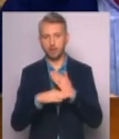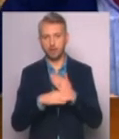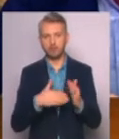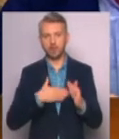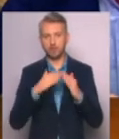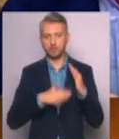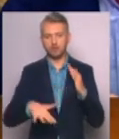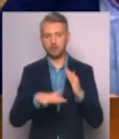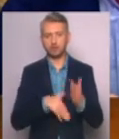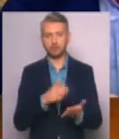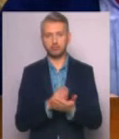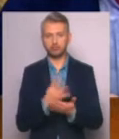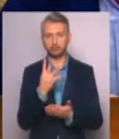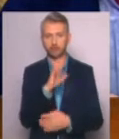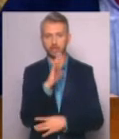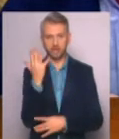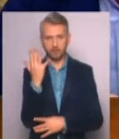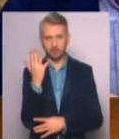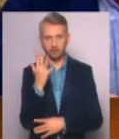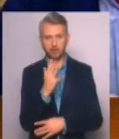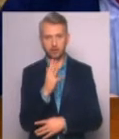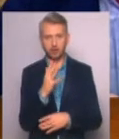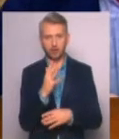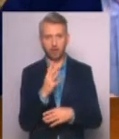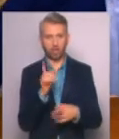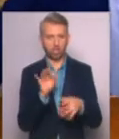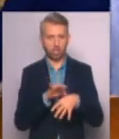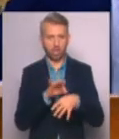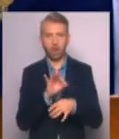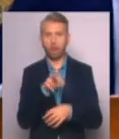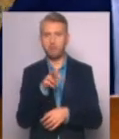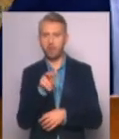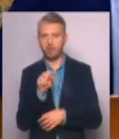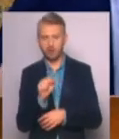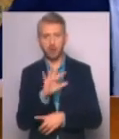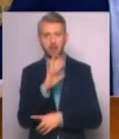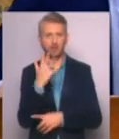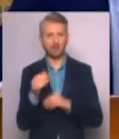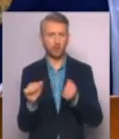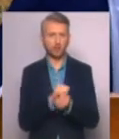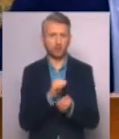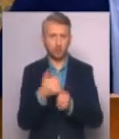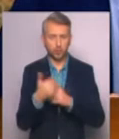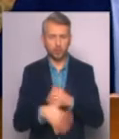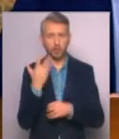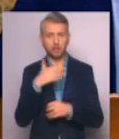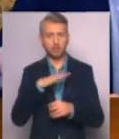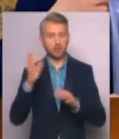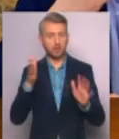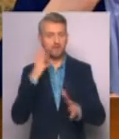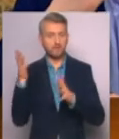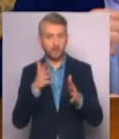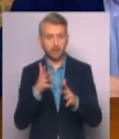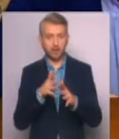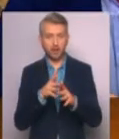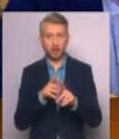дворе стоит 4 дерева домелы. Эти деревья уже сухие. И когда был ветер, ветки падали,